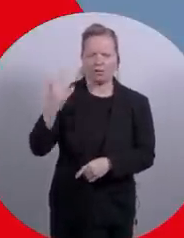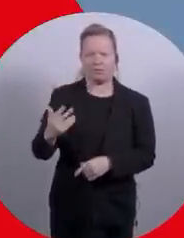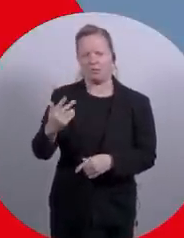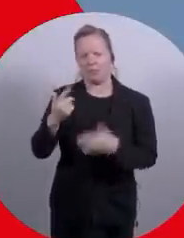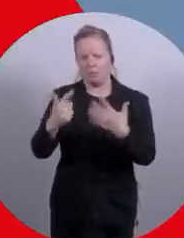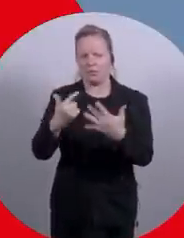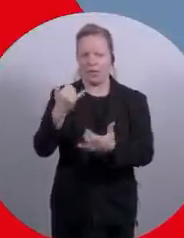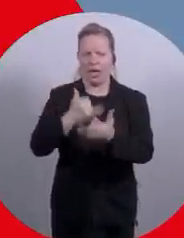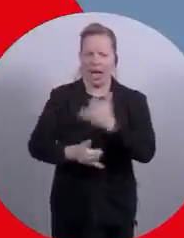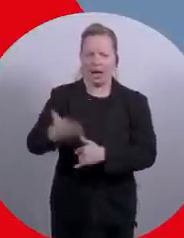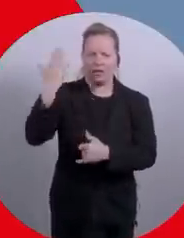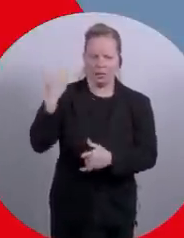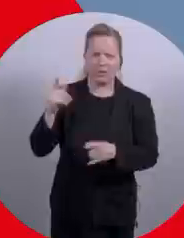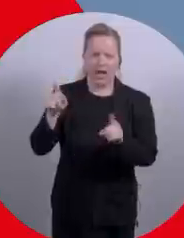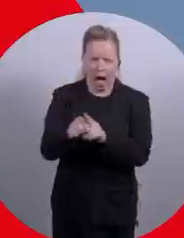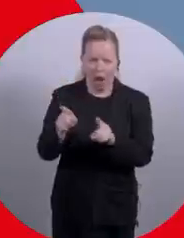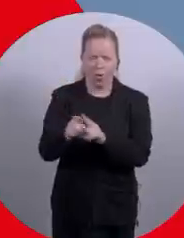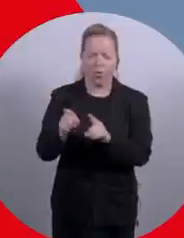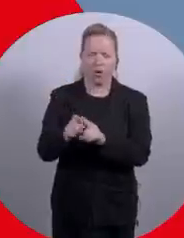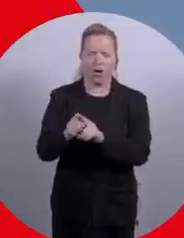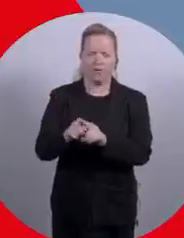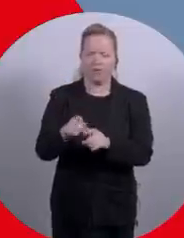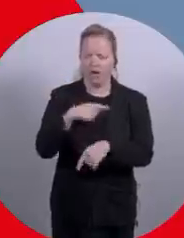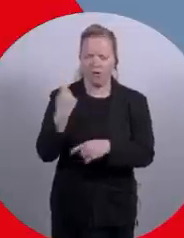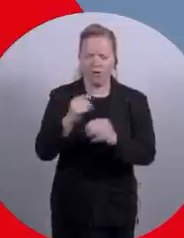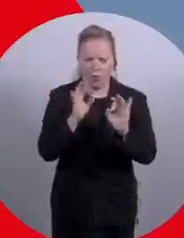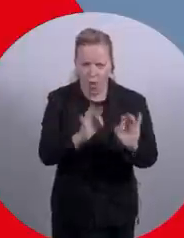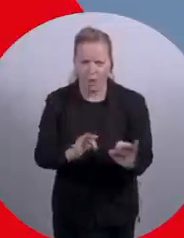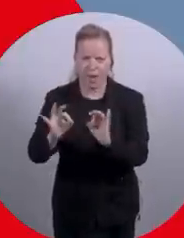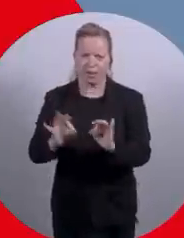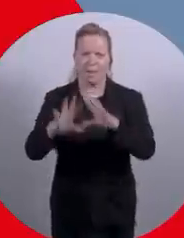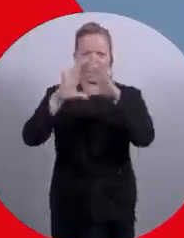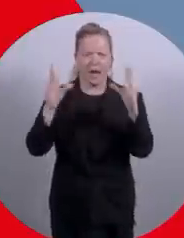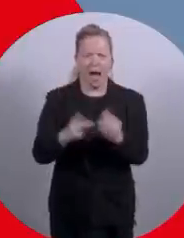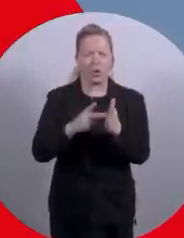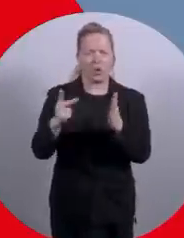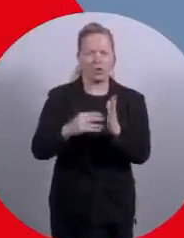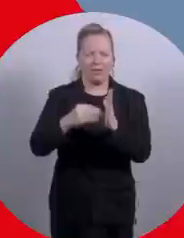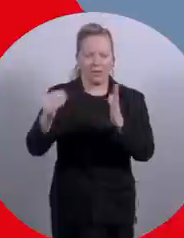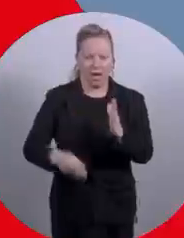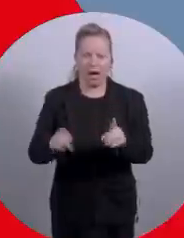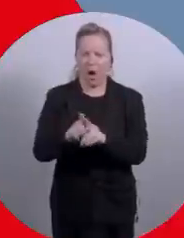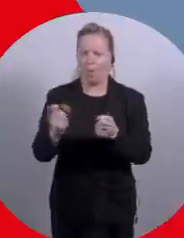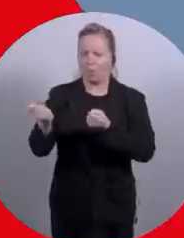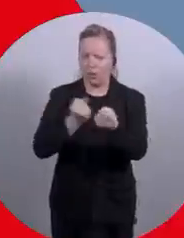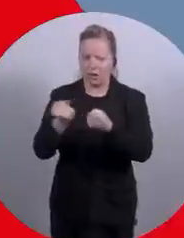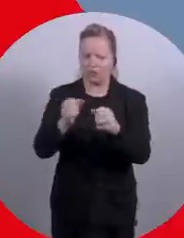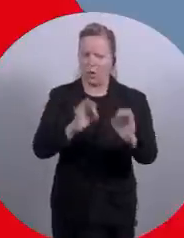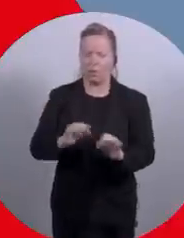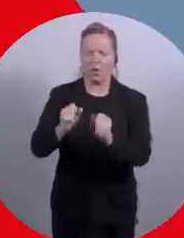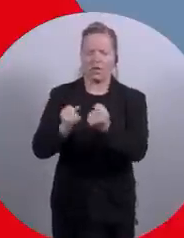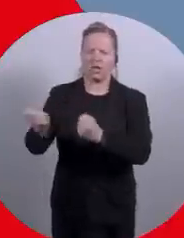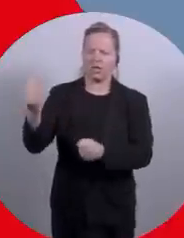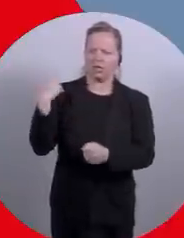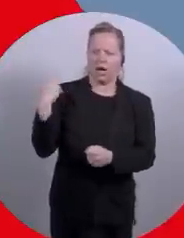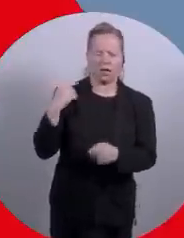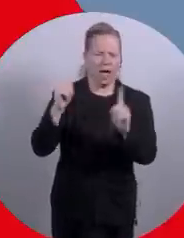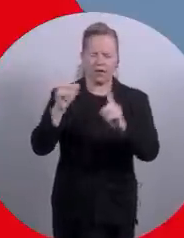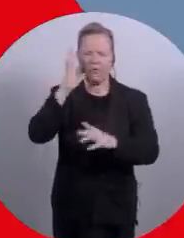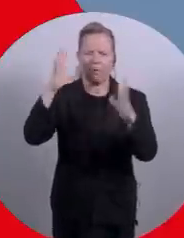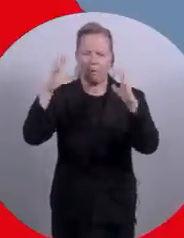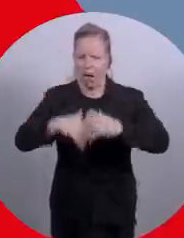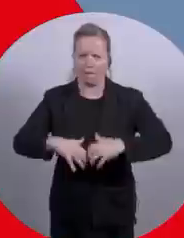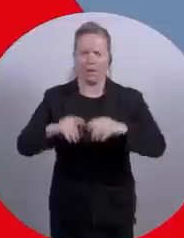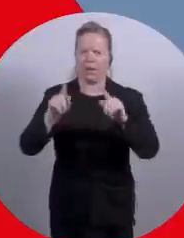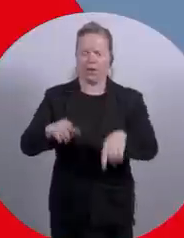wo man das Stück am Stück auf fünf Jahre vorbereitet haben wir dann generalkollektivvertrag und auch politisch haben sie gesagt alles wird kollabieren gar